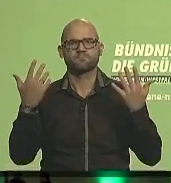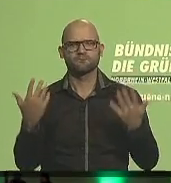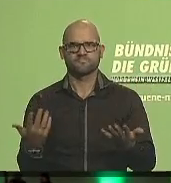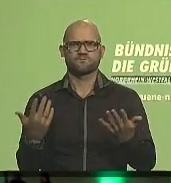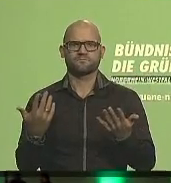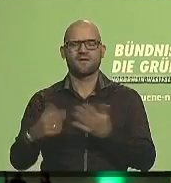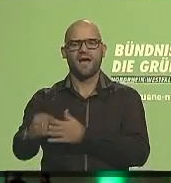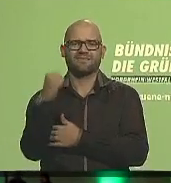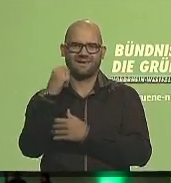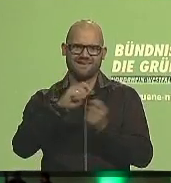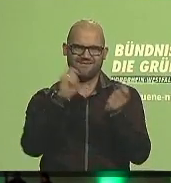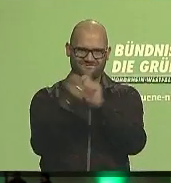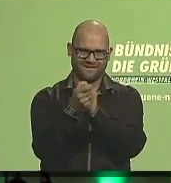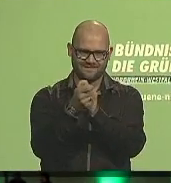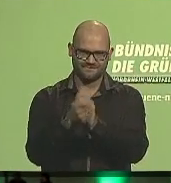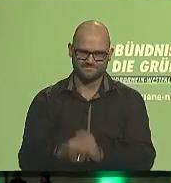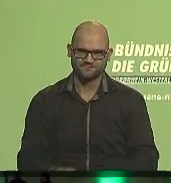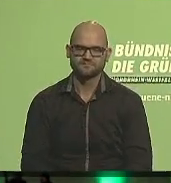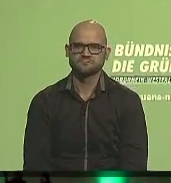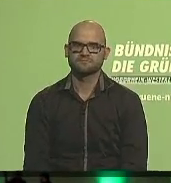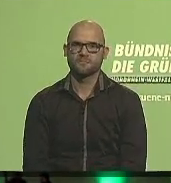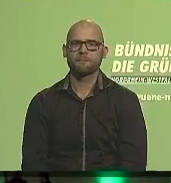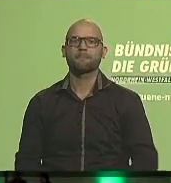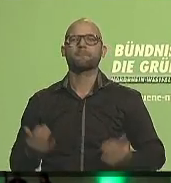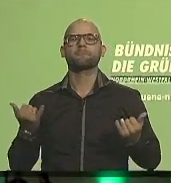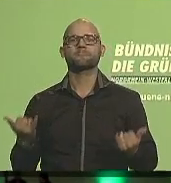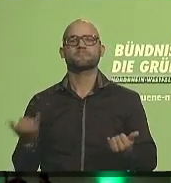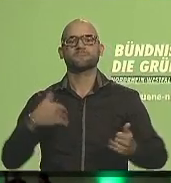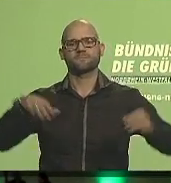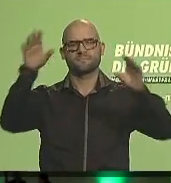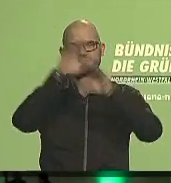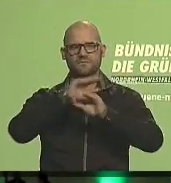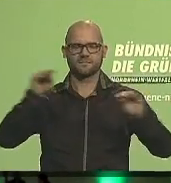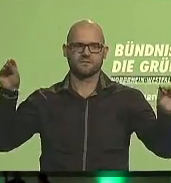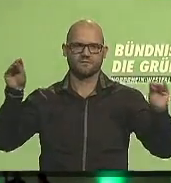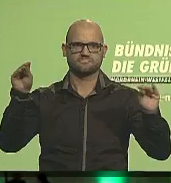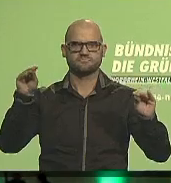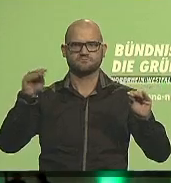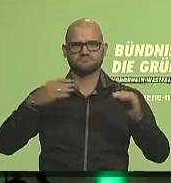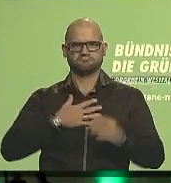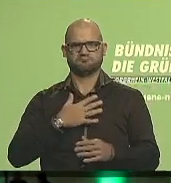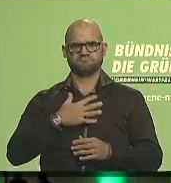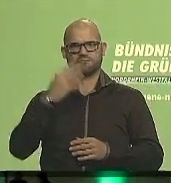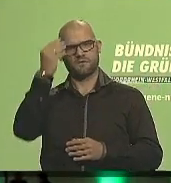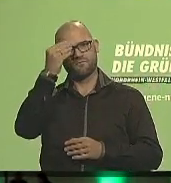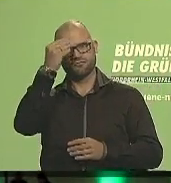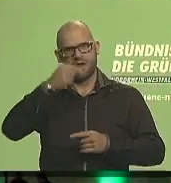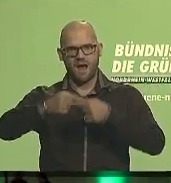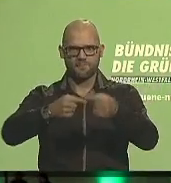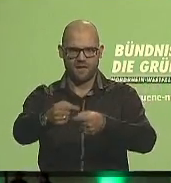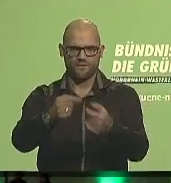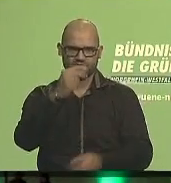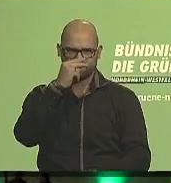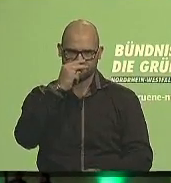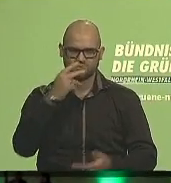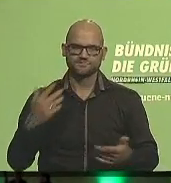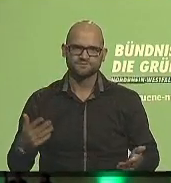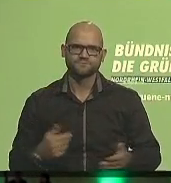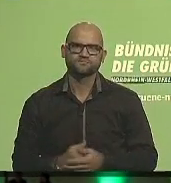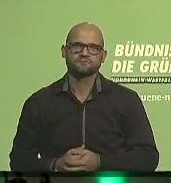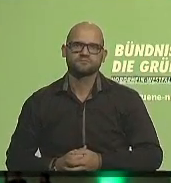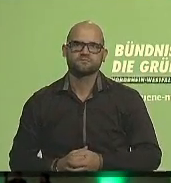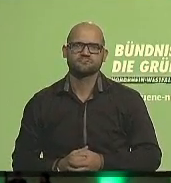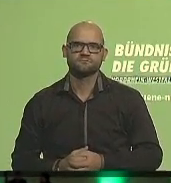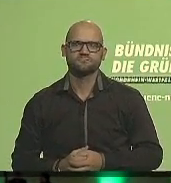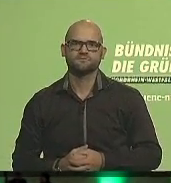Landesvorstand. Ich würde gerne euch eben vorstellen, wie wir uns das jetzt heute Morgen gedacht haben. Es läuft wie folgt.